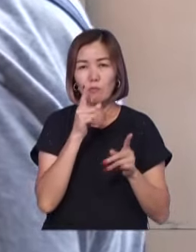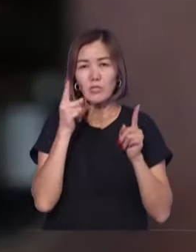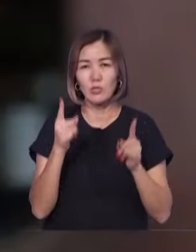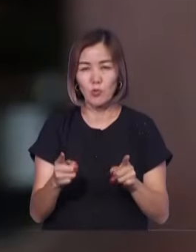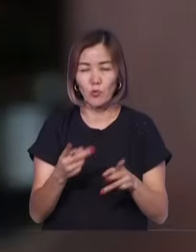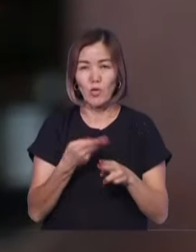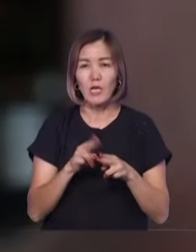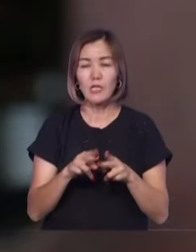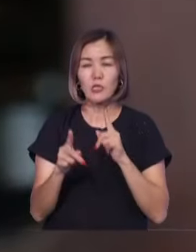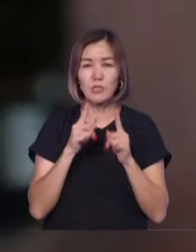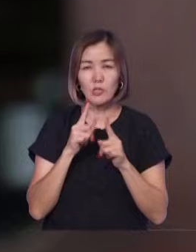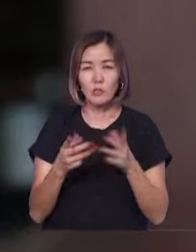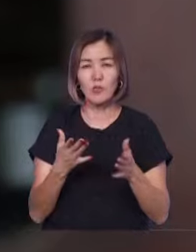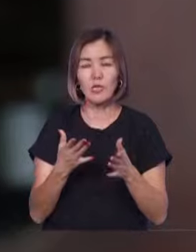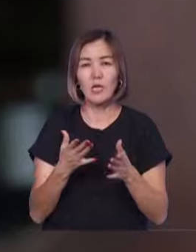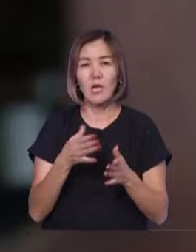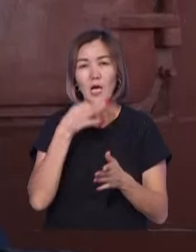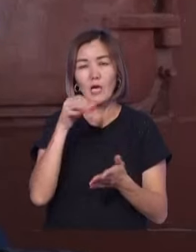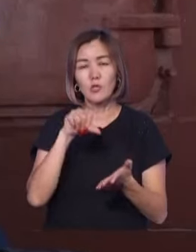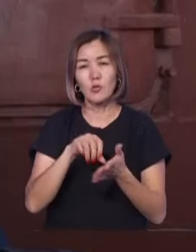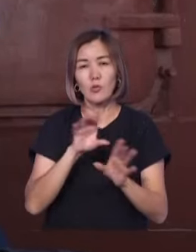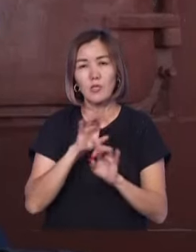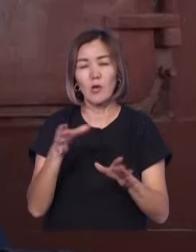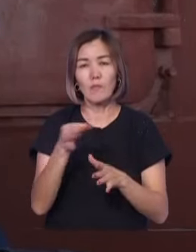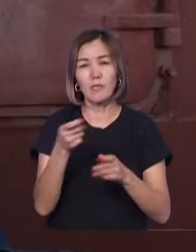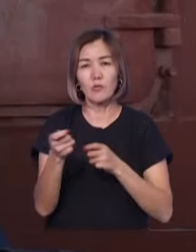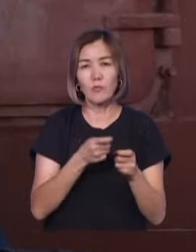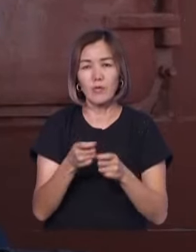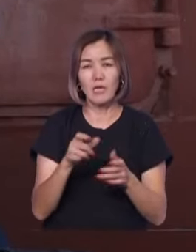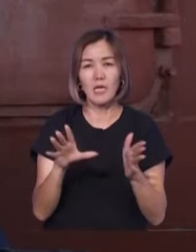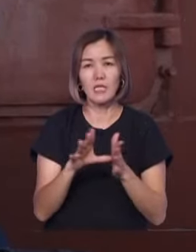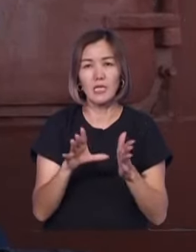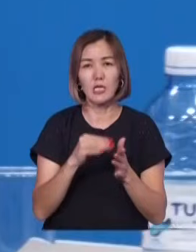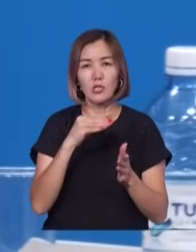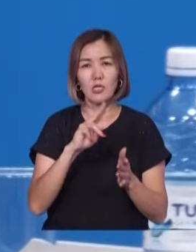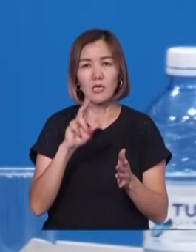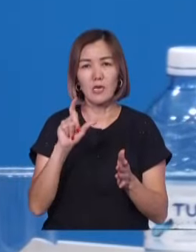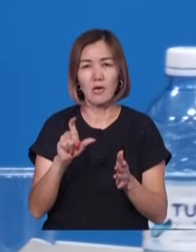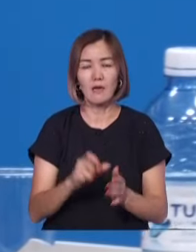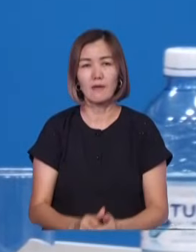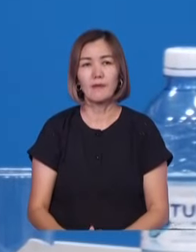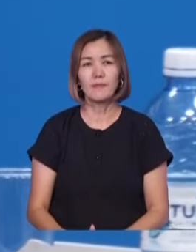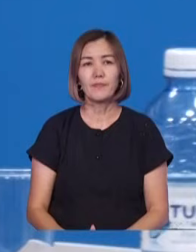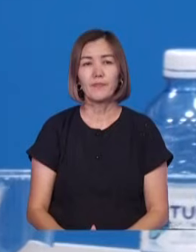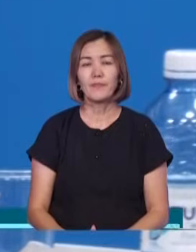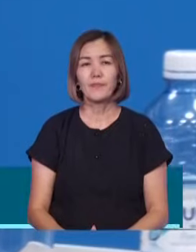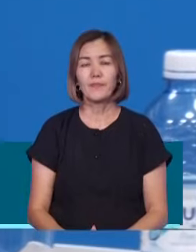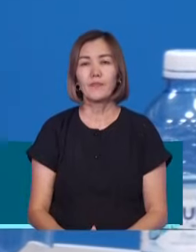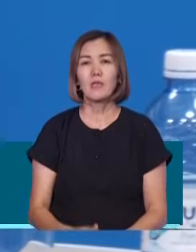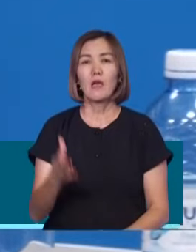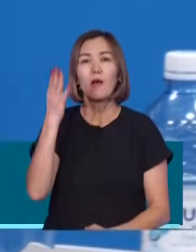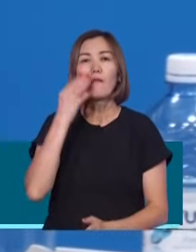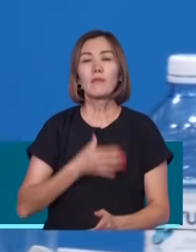об этом На очередном заседании маслихата отчитался руководитель областного управления энергетики и ЖКХ в